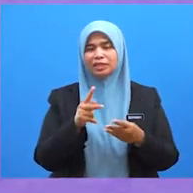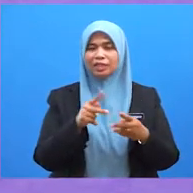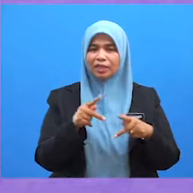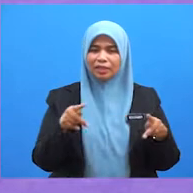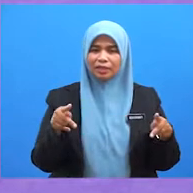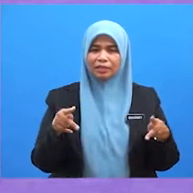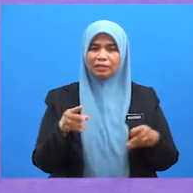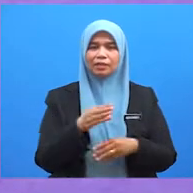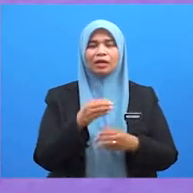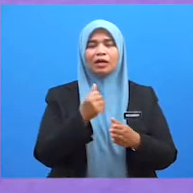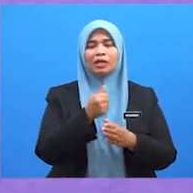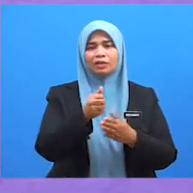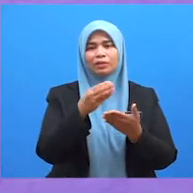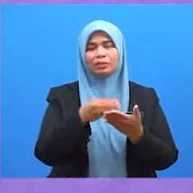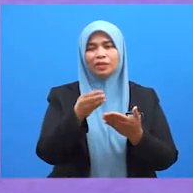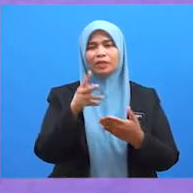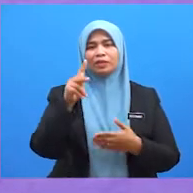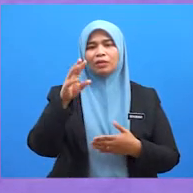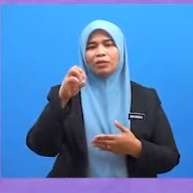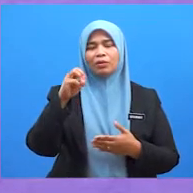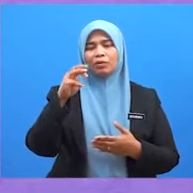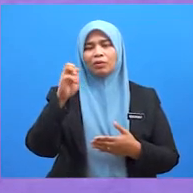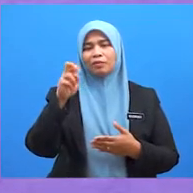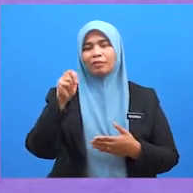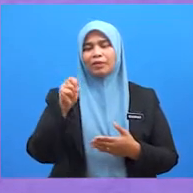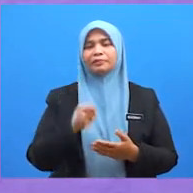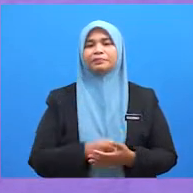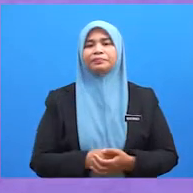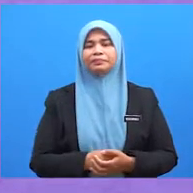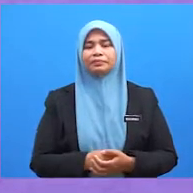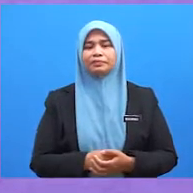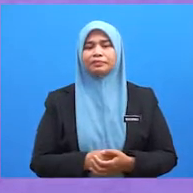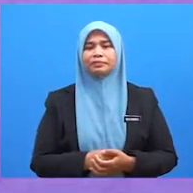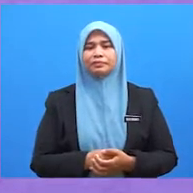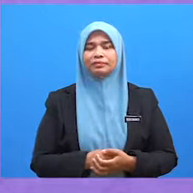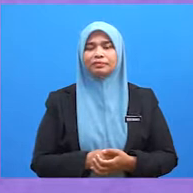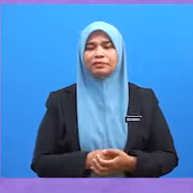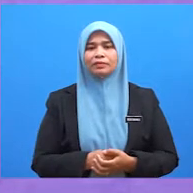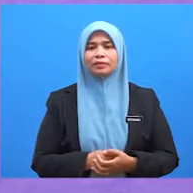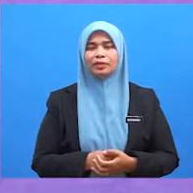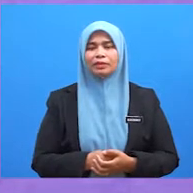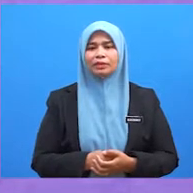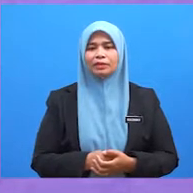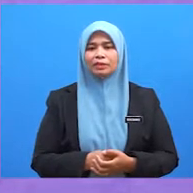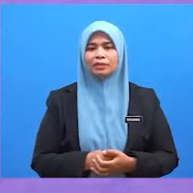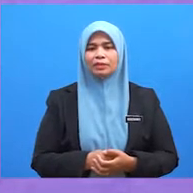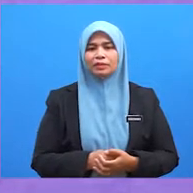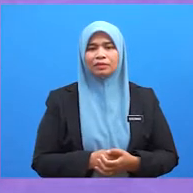karangannya atau memberikan komen atas karya pemikiran orang lain.